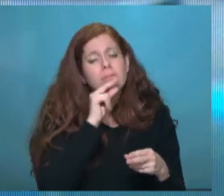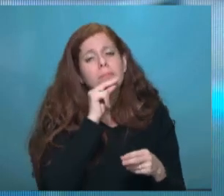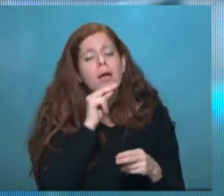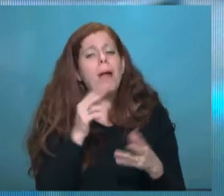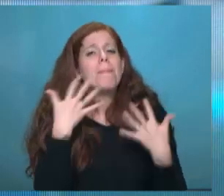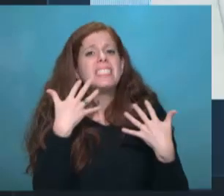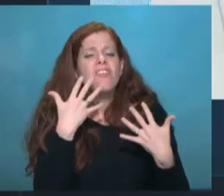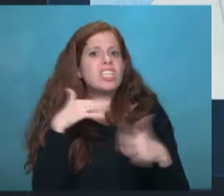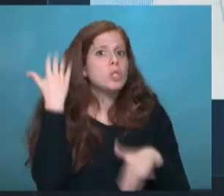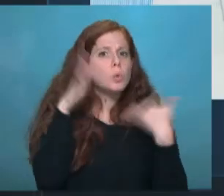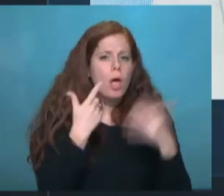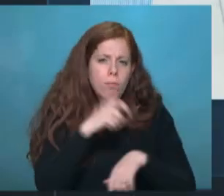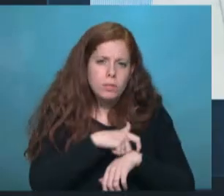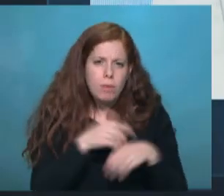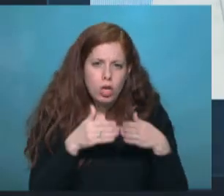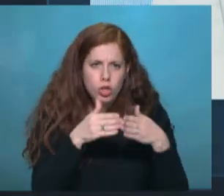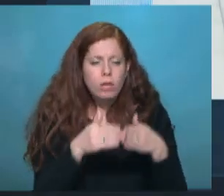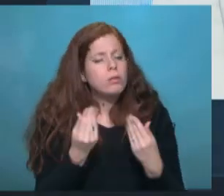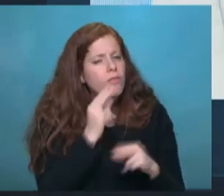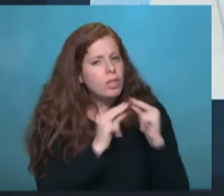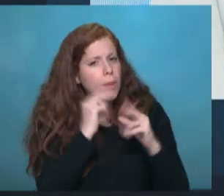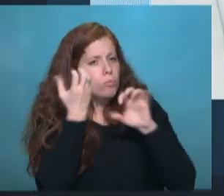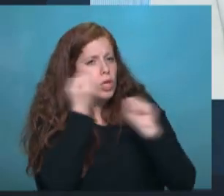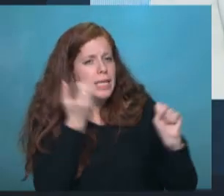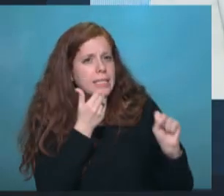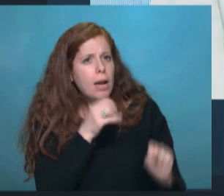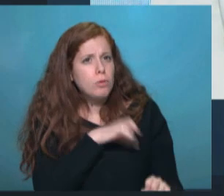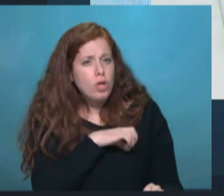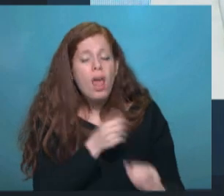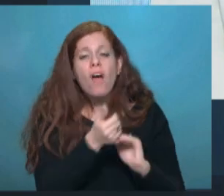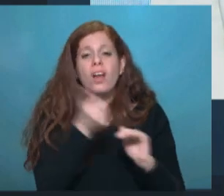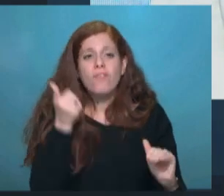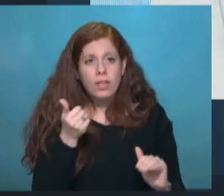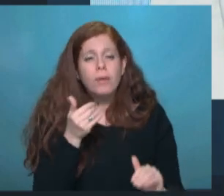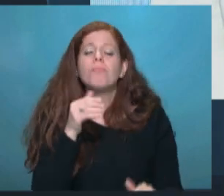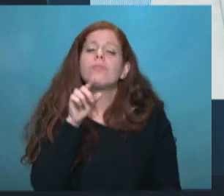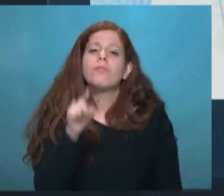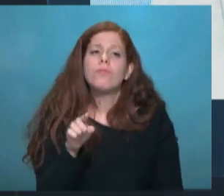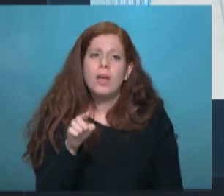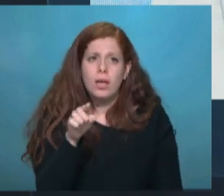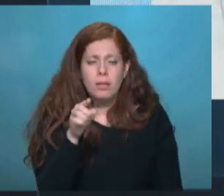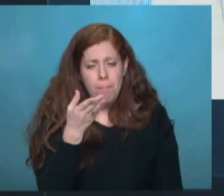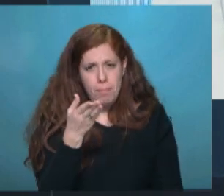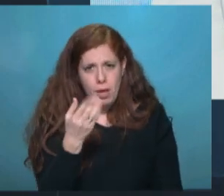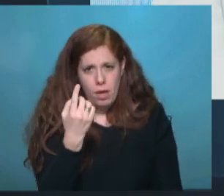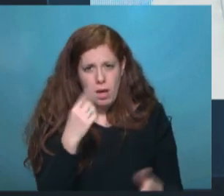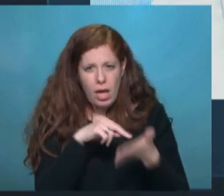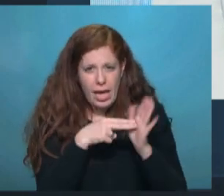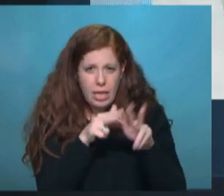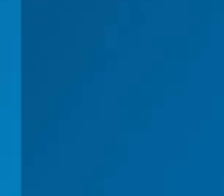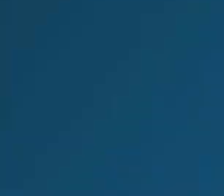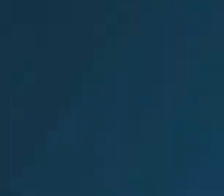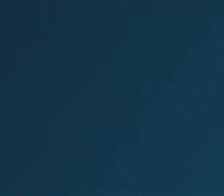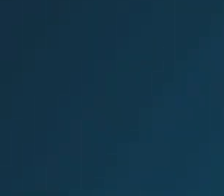בזמן השייט. מיד נשוחח עם שגריר ישראל בצ'ילה, אבל קודם אלייך, ורד פלמן בחדר המצב של משרד